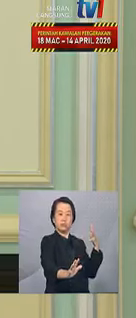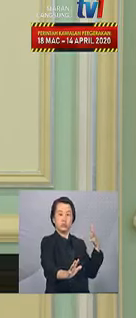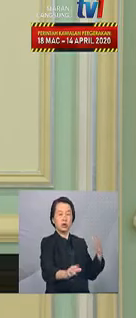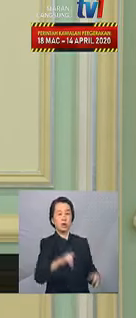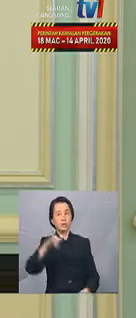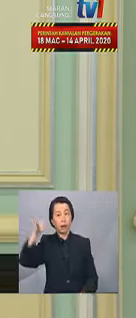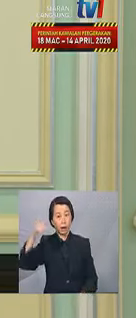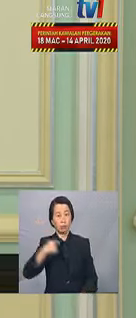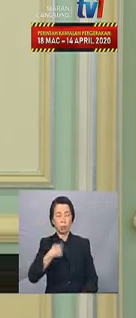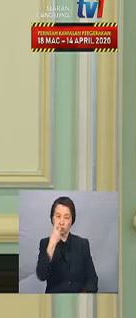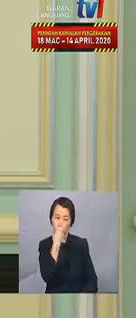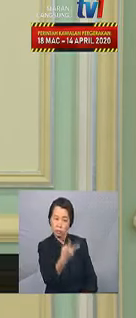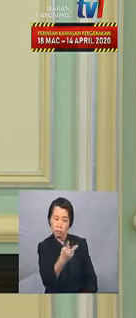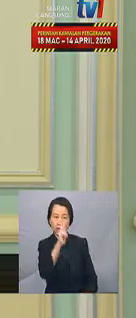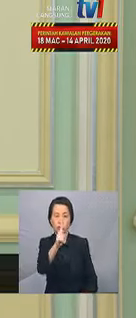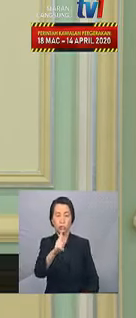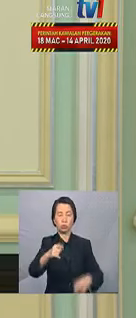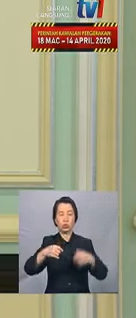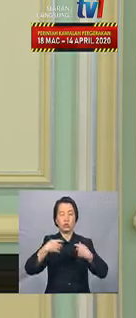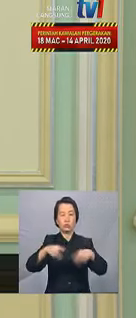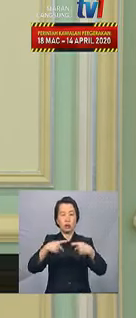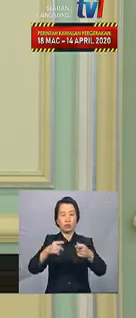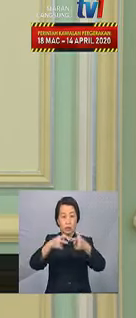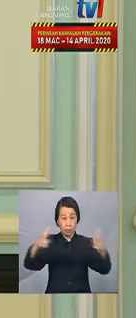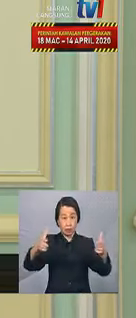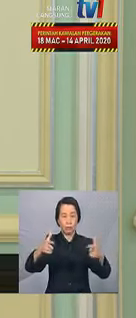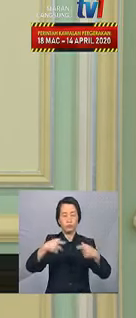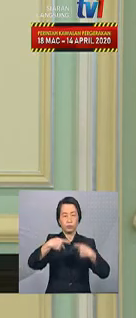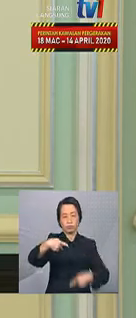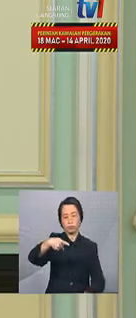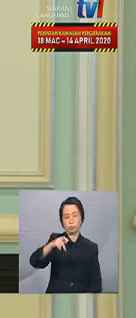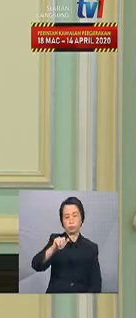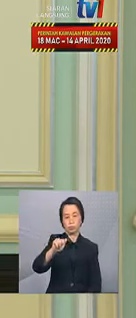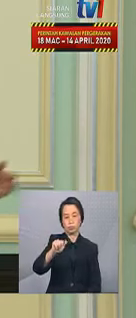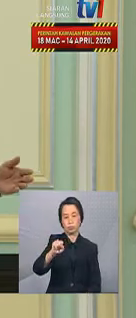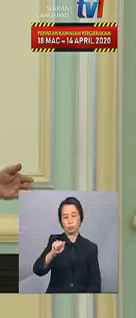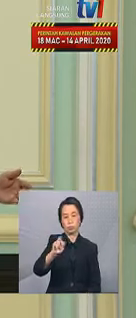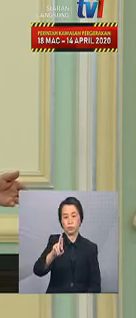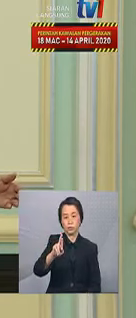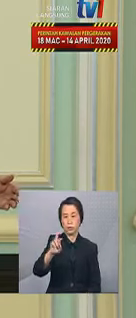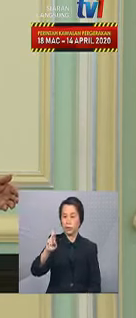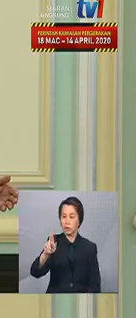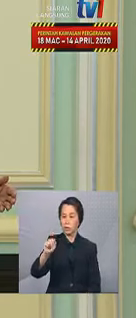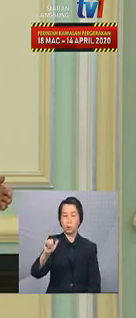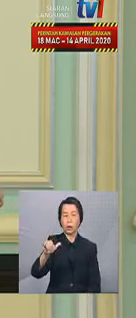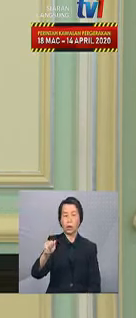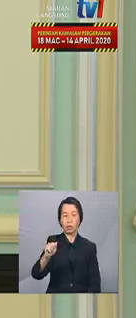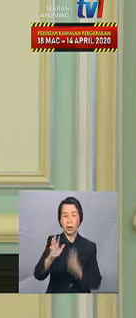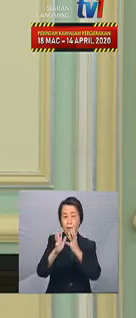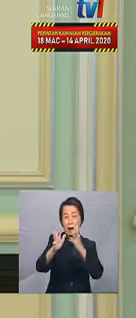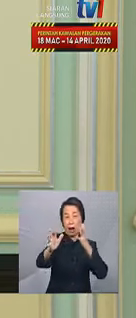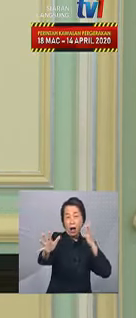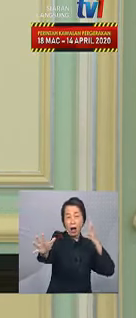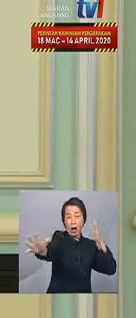meninjau satu supermarket yang agak besar. Queue-nya panjang kerana